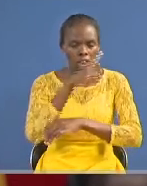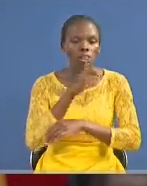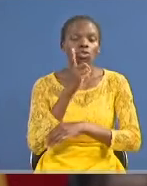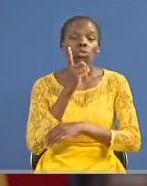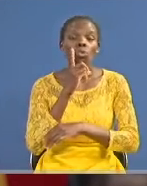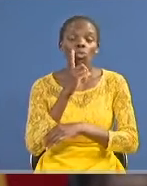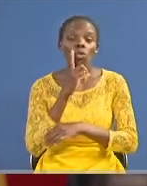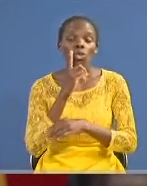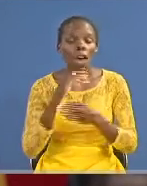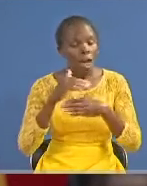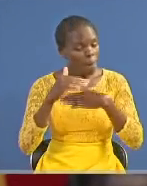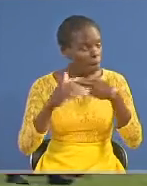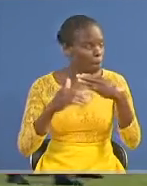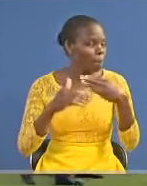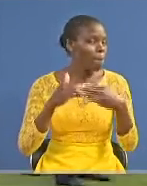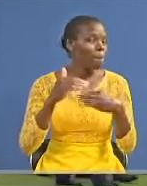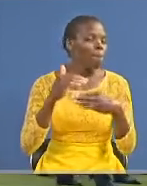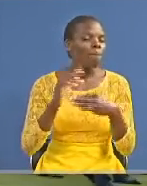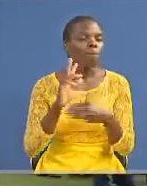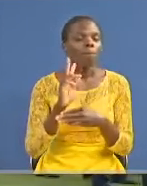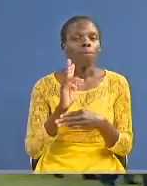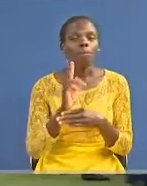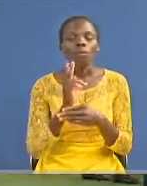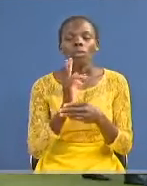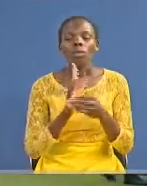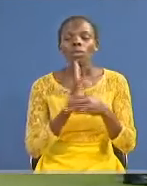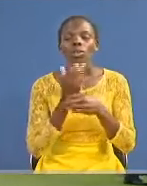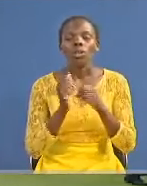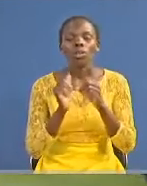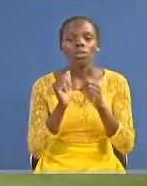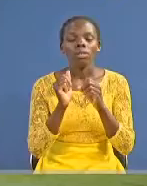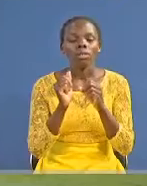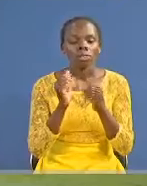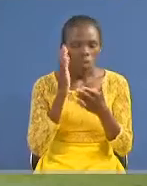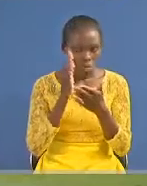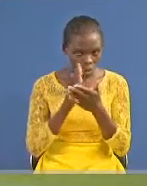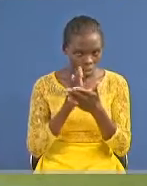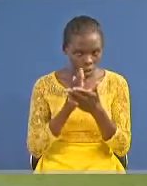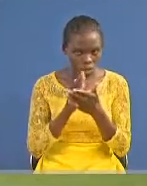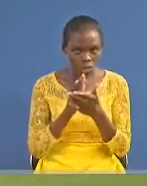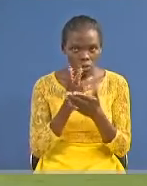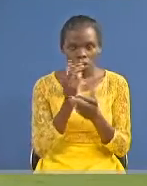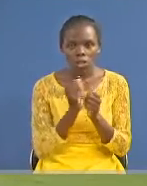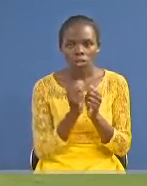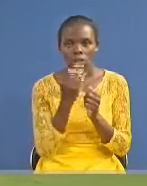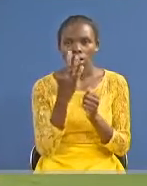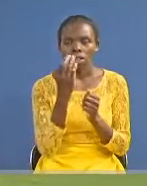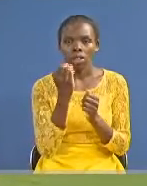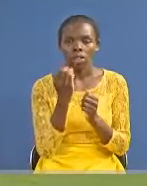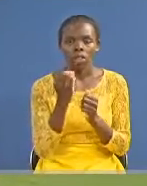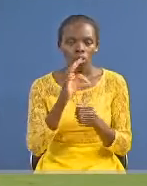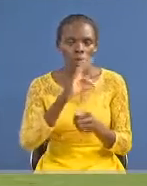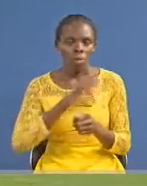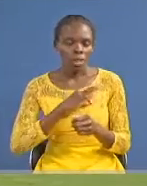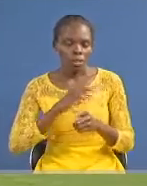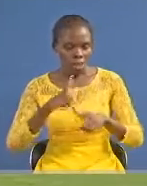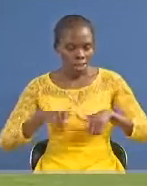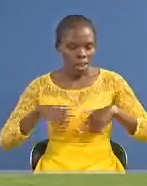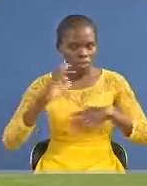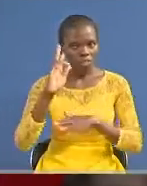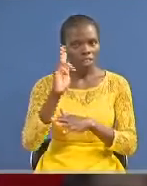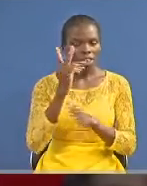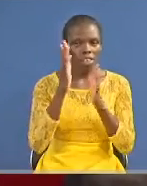kesho, na milele. Kenyatta alikariri hatua za serikali kuhakikisha maazimio ya mwaka 2030 kufanikisha maisha wa